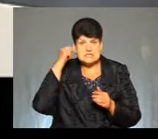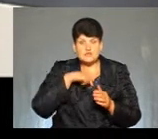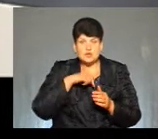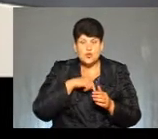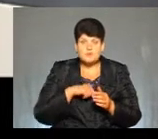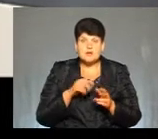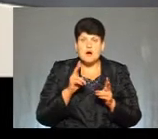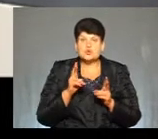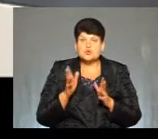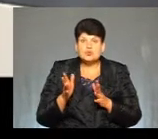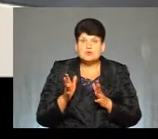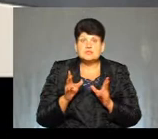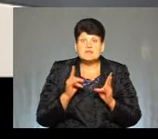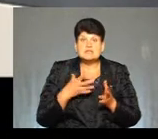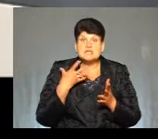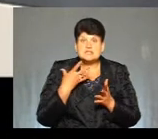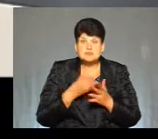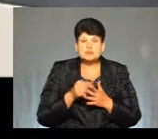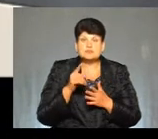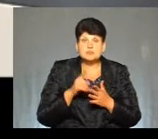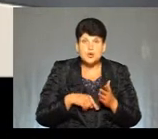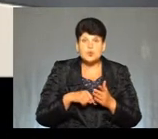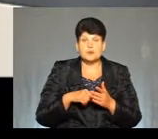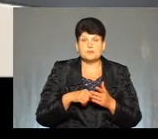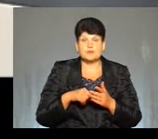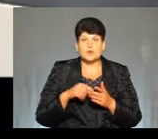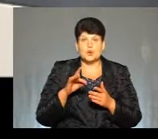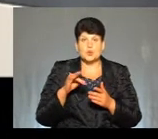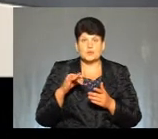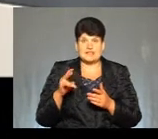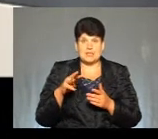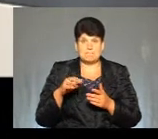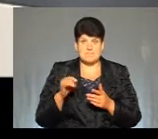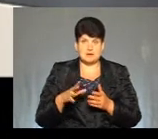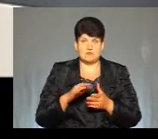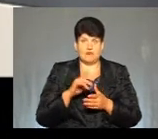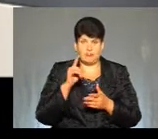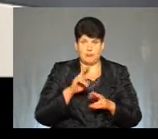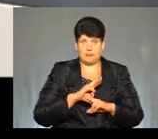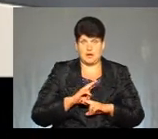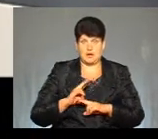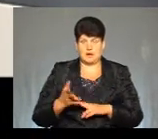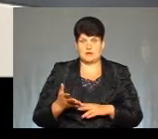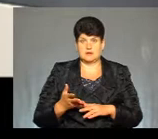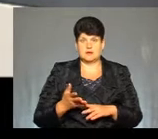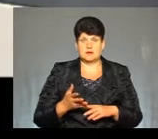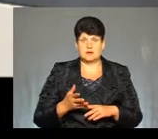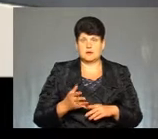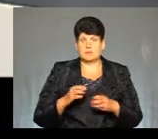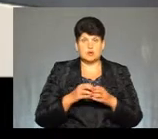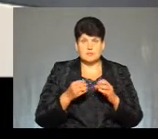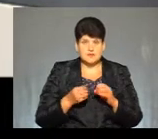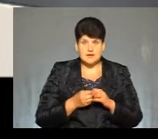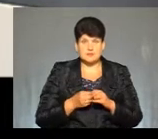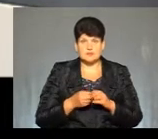декому хтось за свої переконання руского міра йде і помирає. Насправді, і загрози ні російської мови немає в